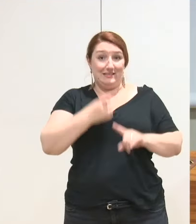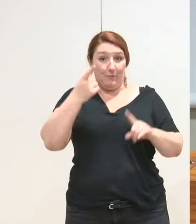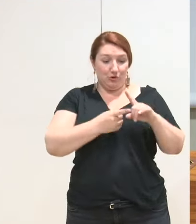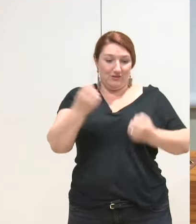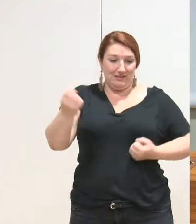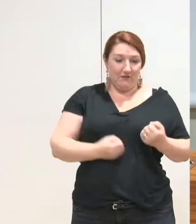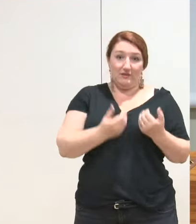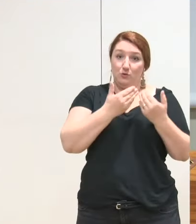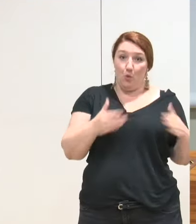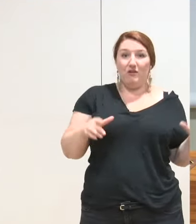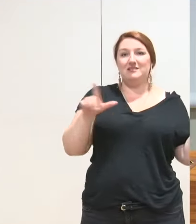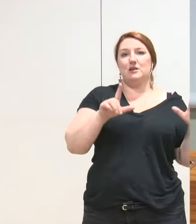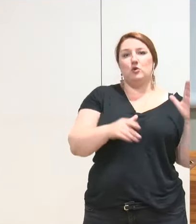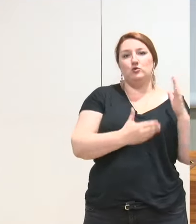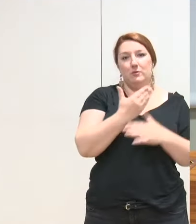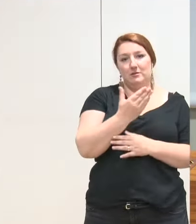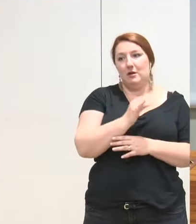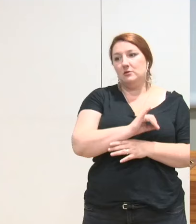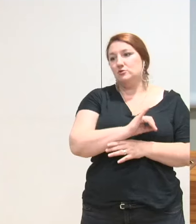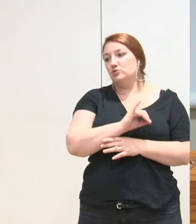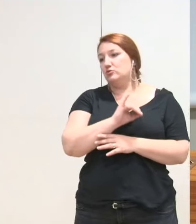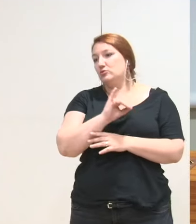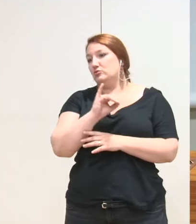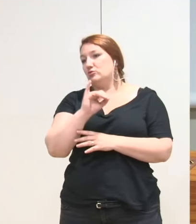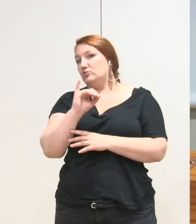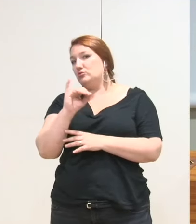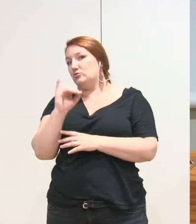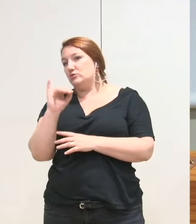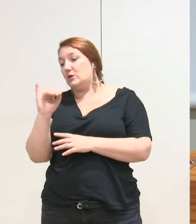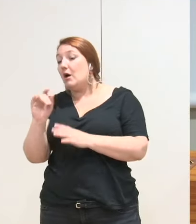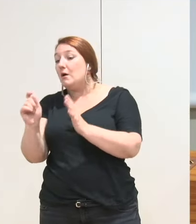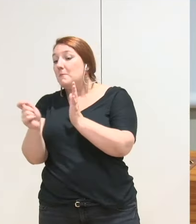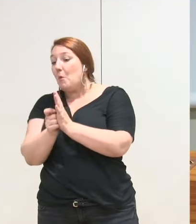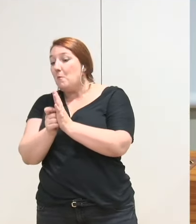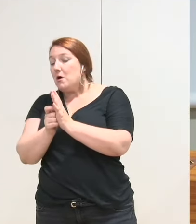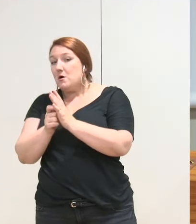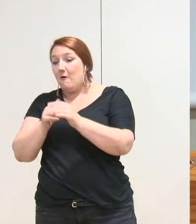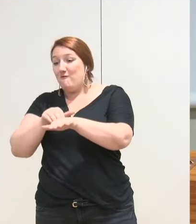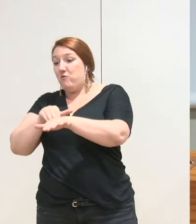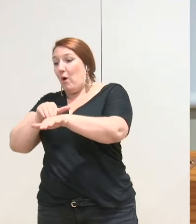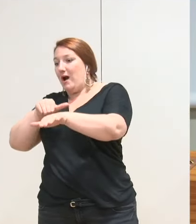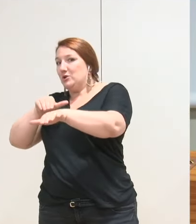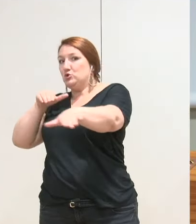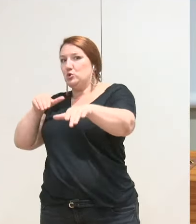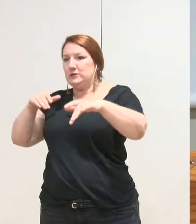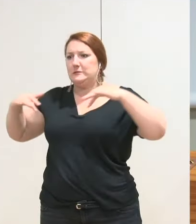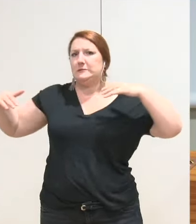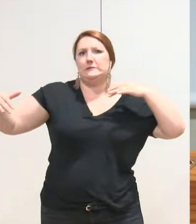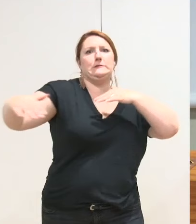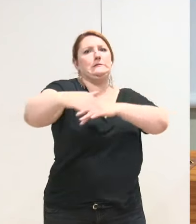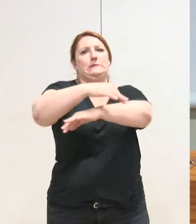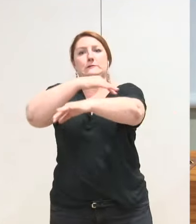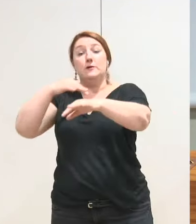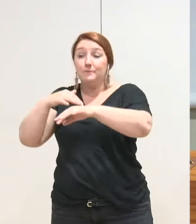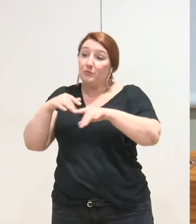7h du matin et pouvoir par la même être présent dans les moments où il y a beaucoup de voitures dans les rues mais aussi